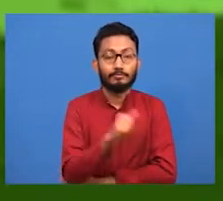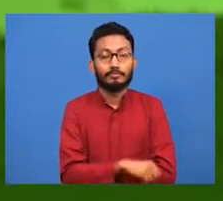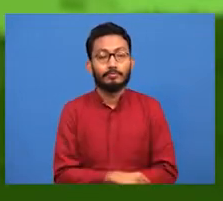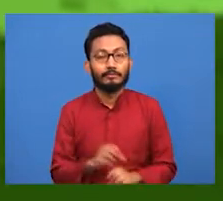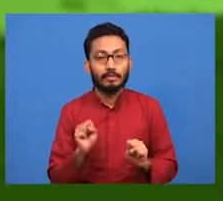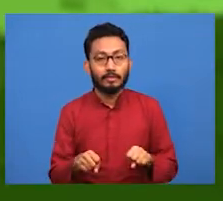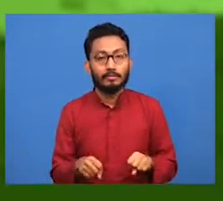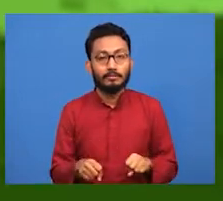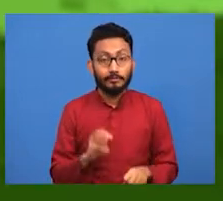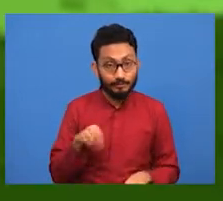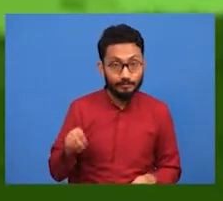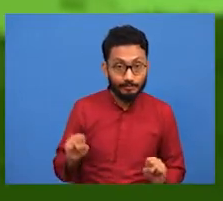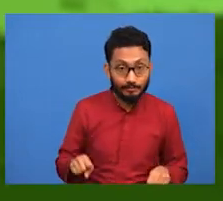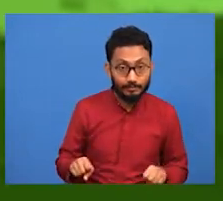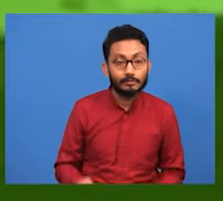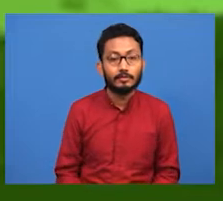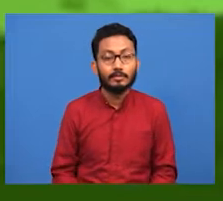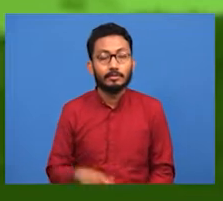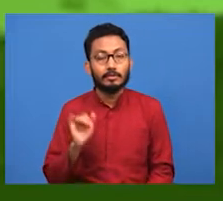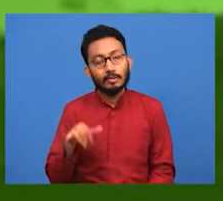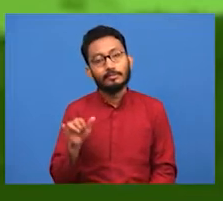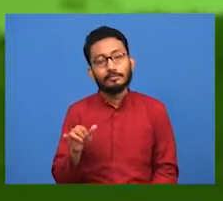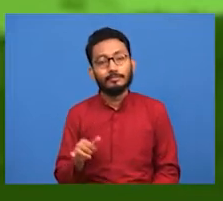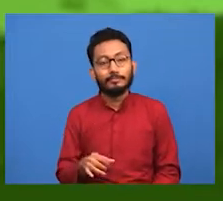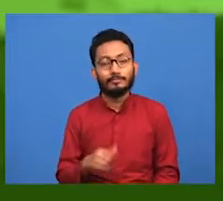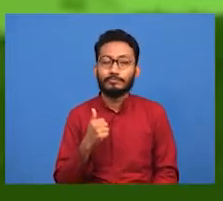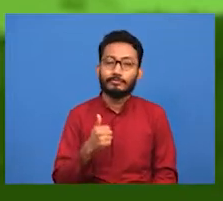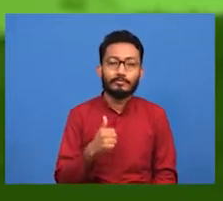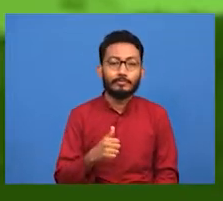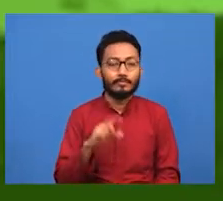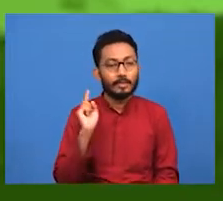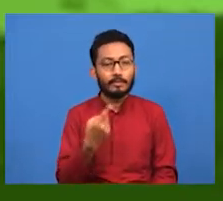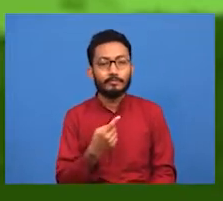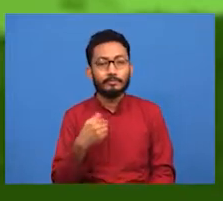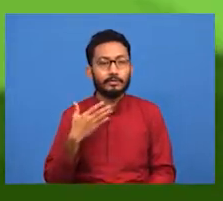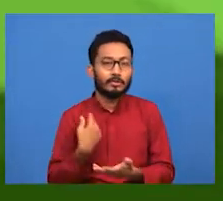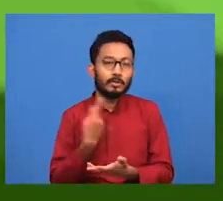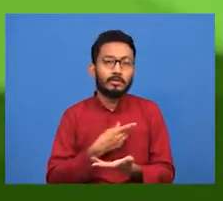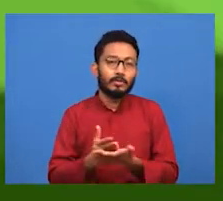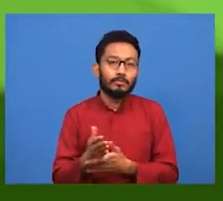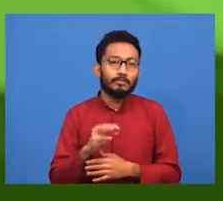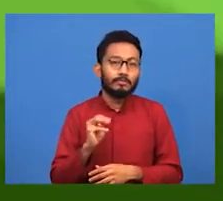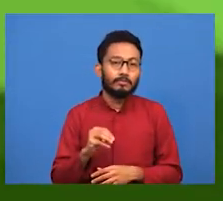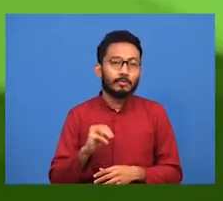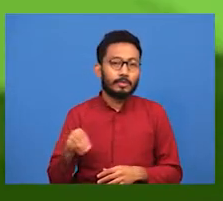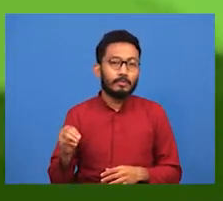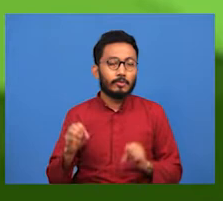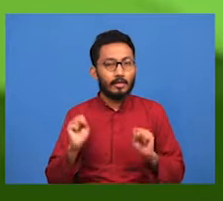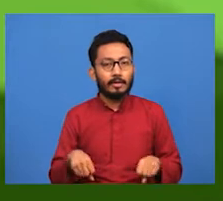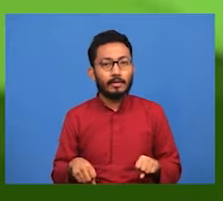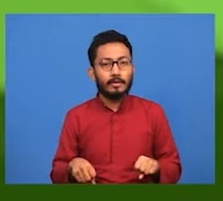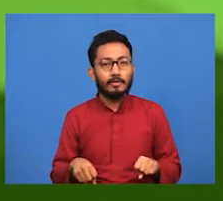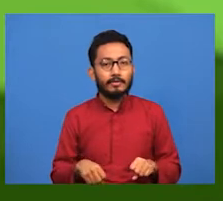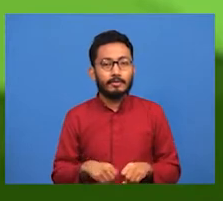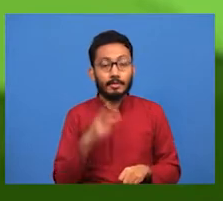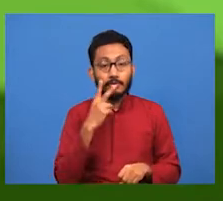Boleh murid-murid? Ya, bagus. Kita teruskan ya. Murid-murid boleh meneliti